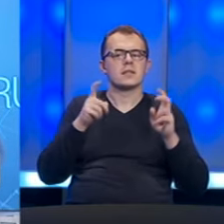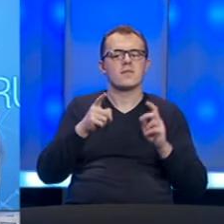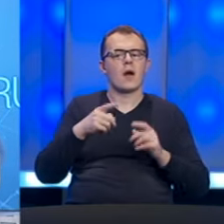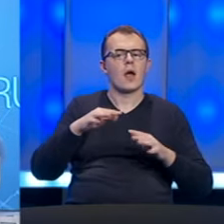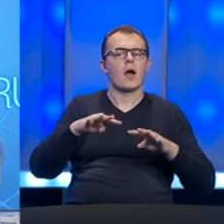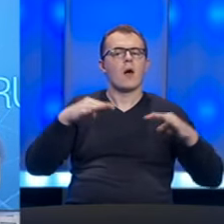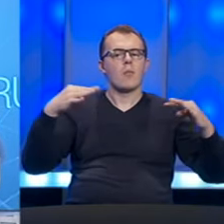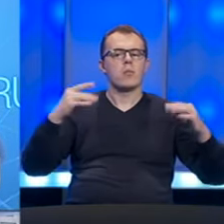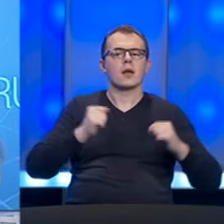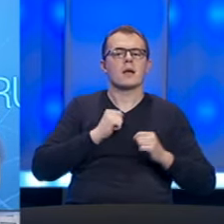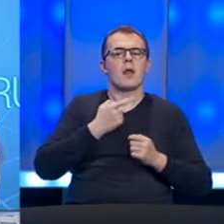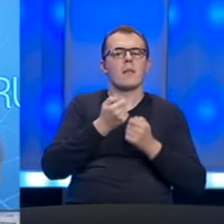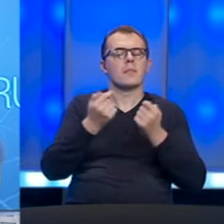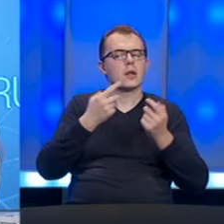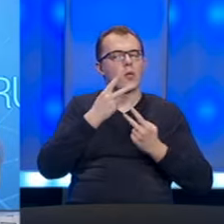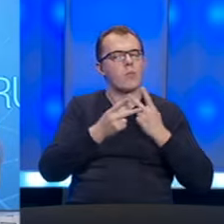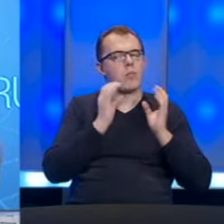imala priliku pogledati?